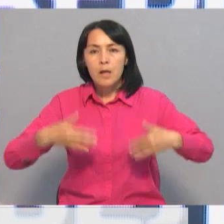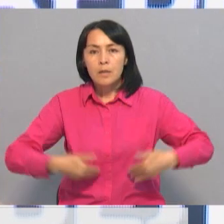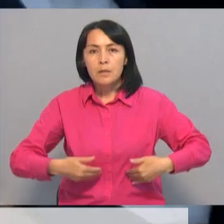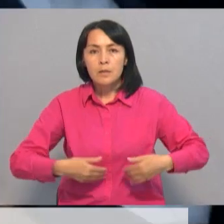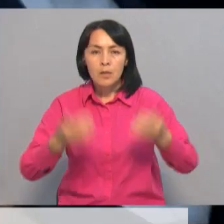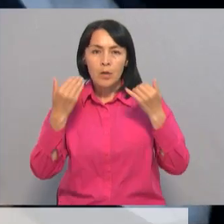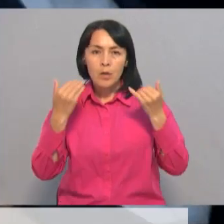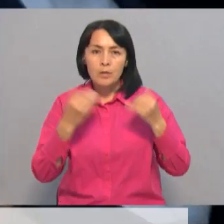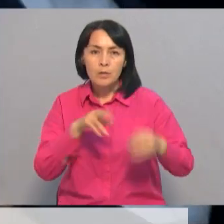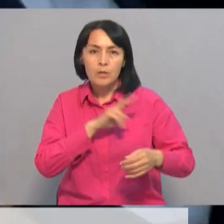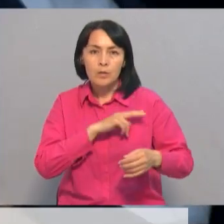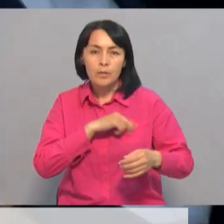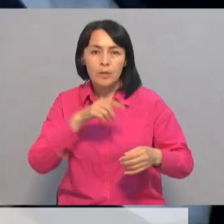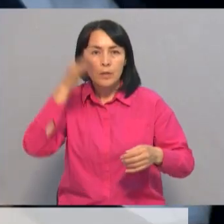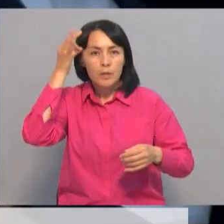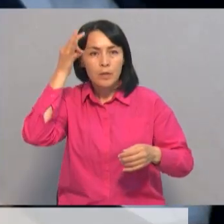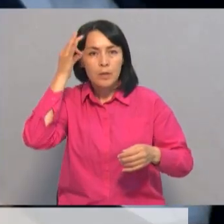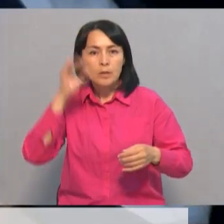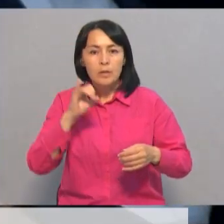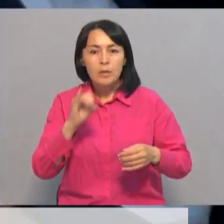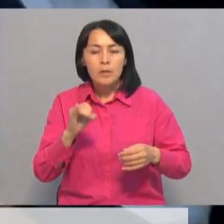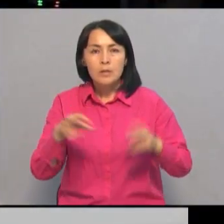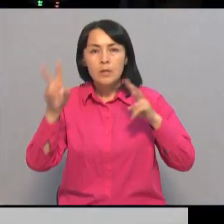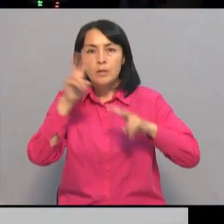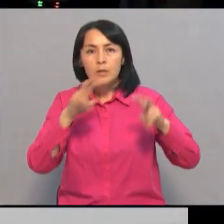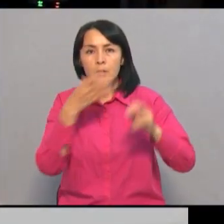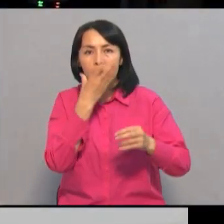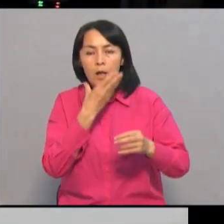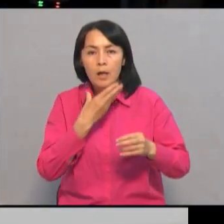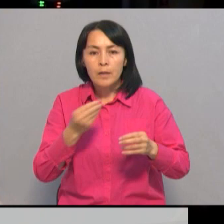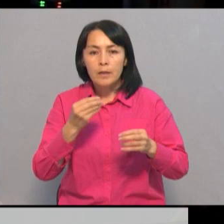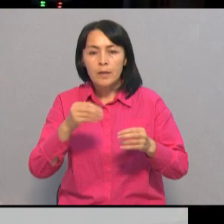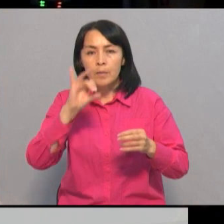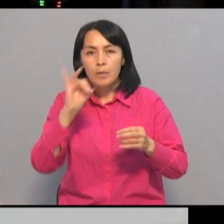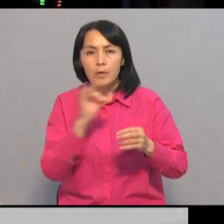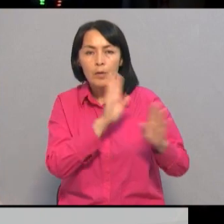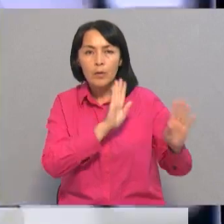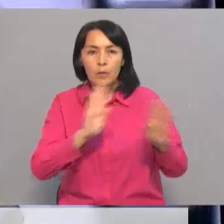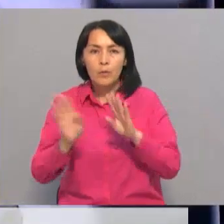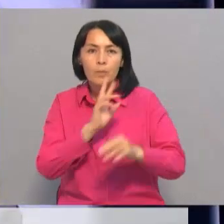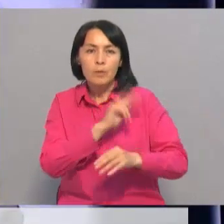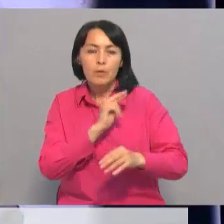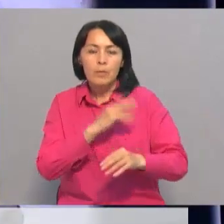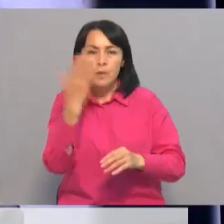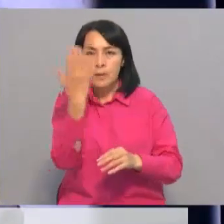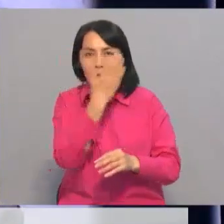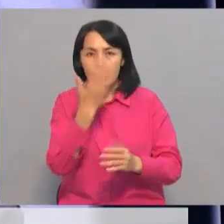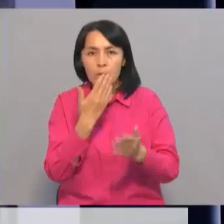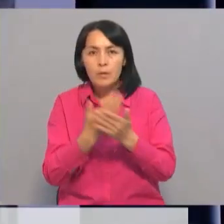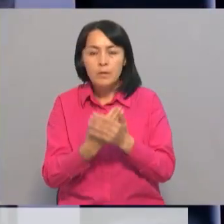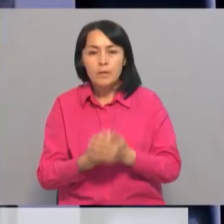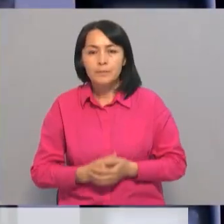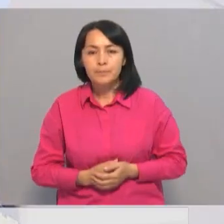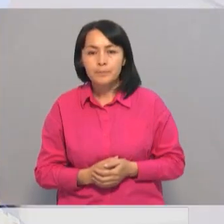саяси қуғын сүргін құрбандары жайлы заманауи зерттеулердің көркем туындыларынан көрме жұмысы және деректі фильмдер ұсынылды.